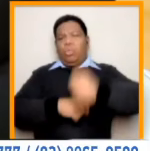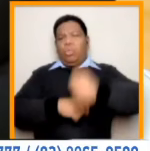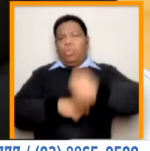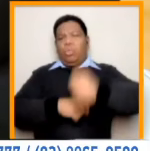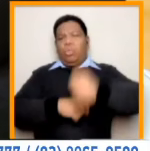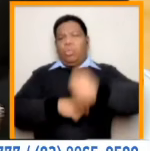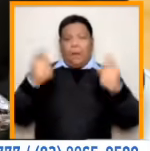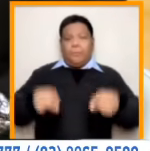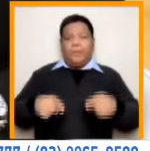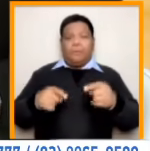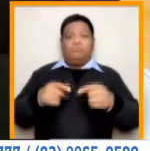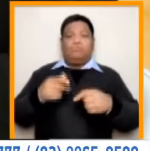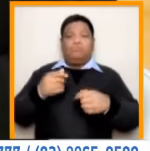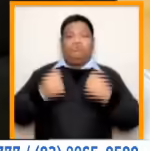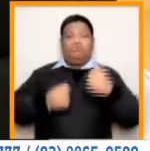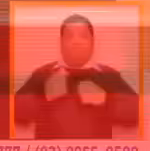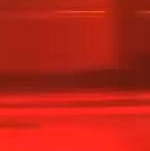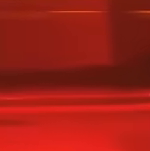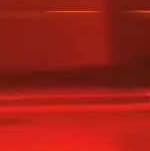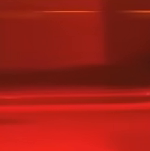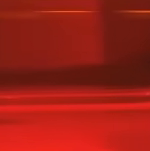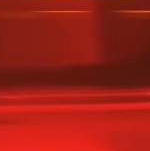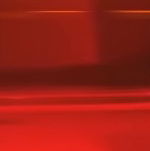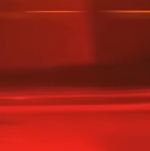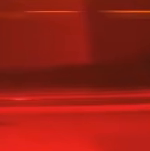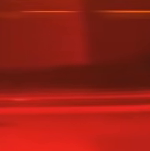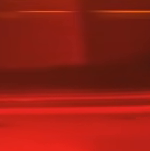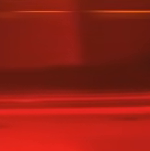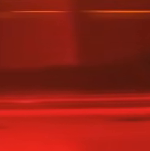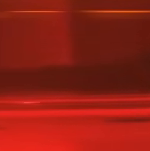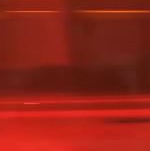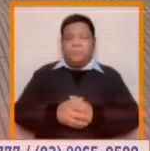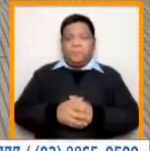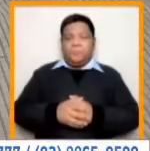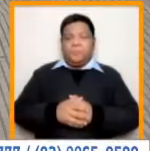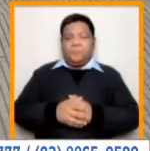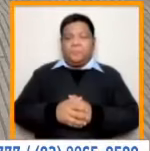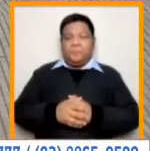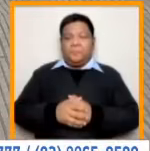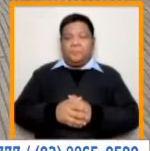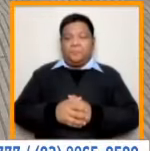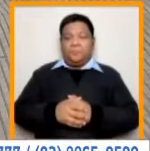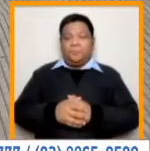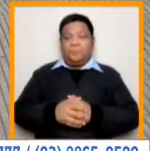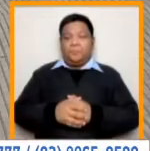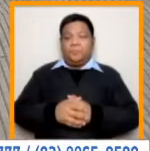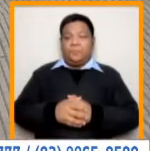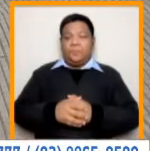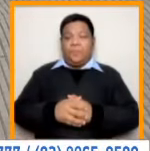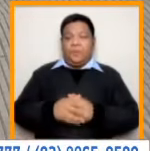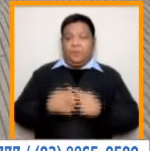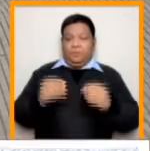update sa unang balita live ni James Agustin. James, kamusta daloy ng trapiko?